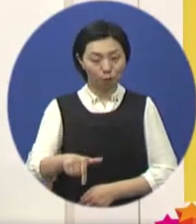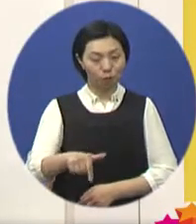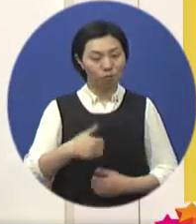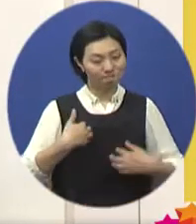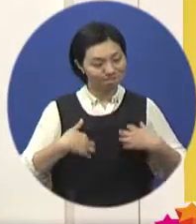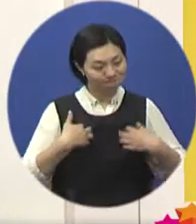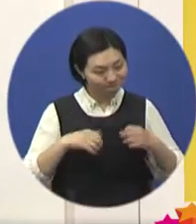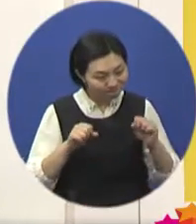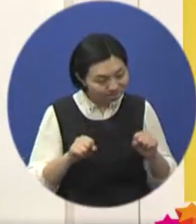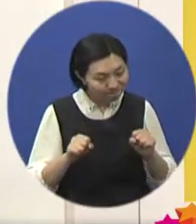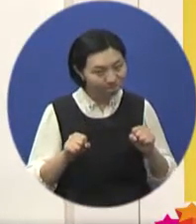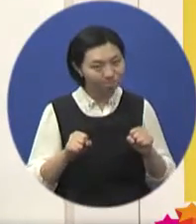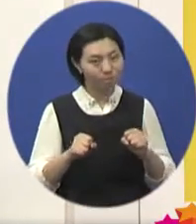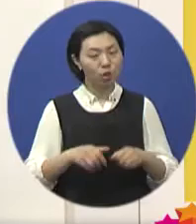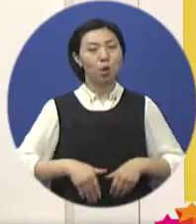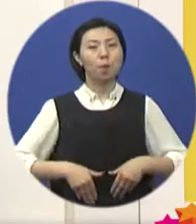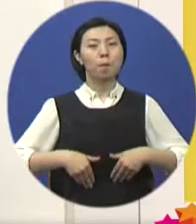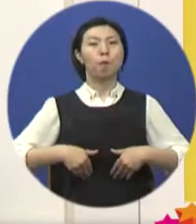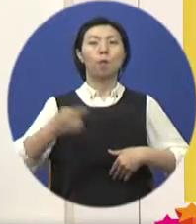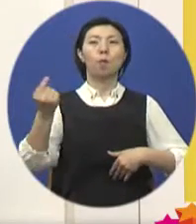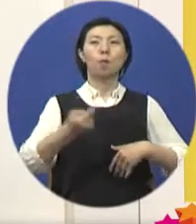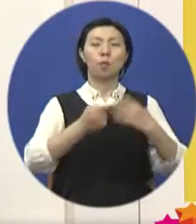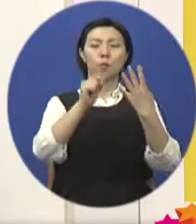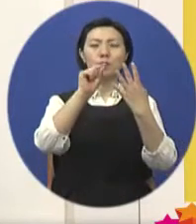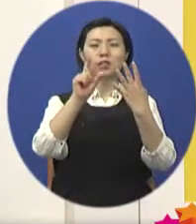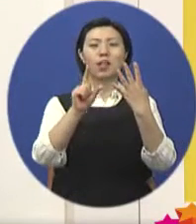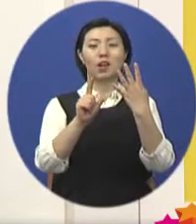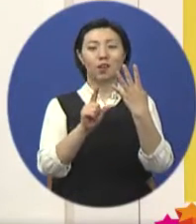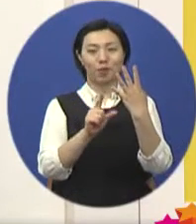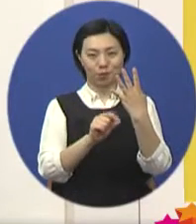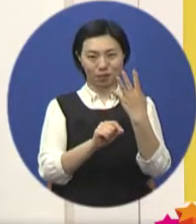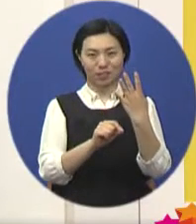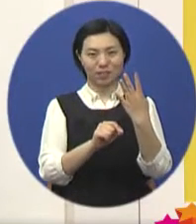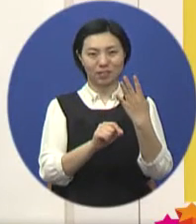반갑습니다. 봄이 오는 4월에